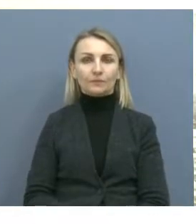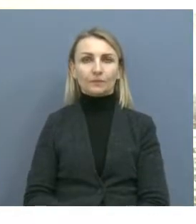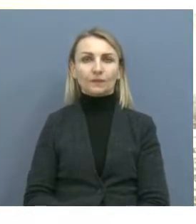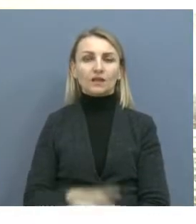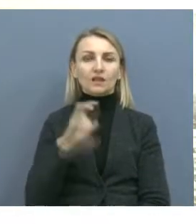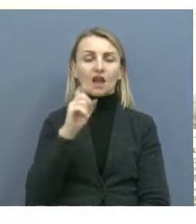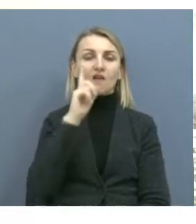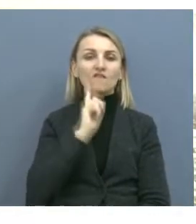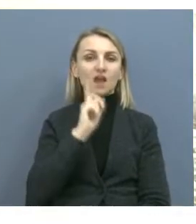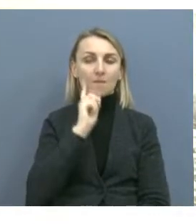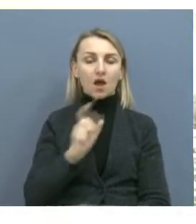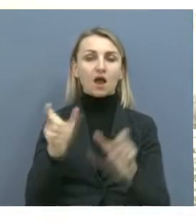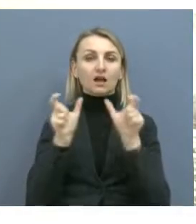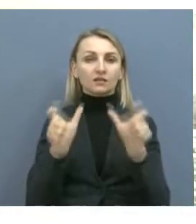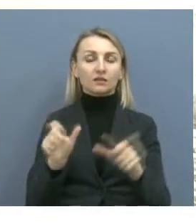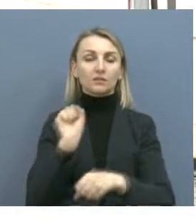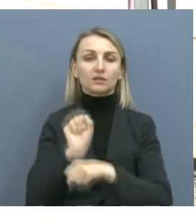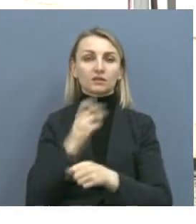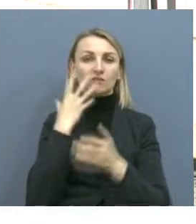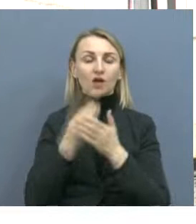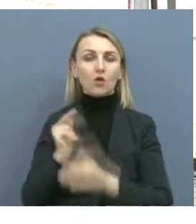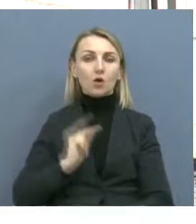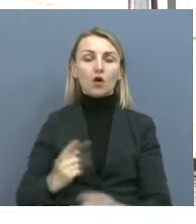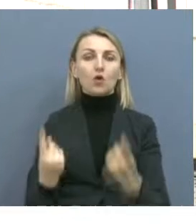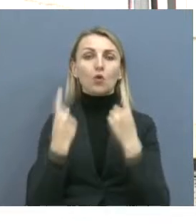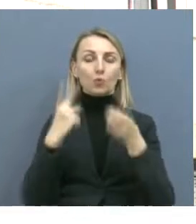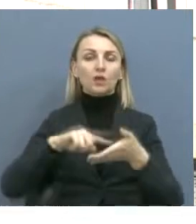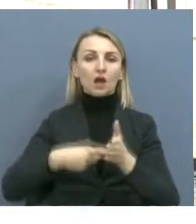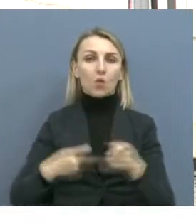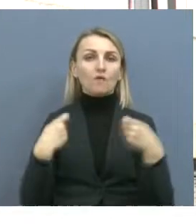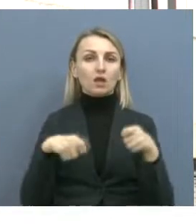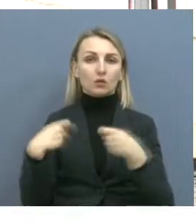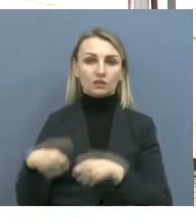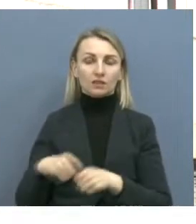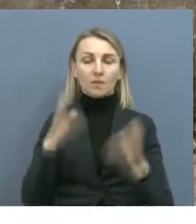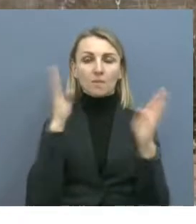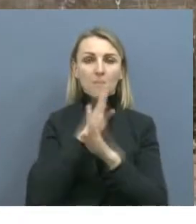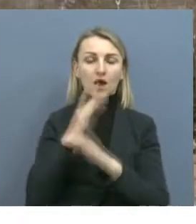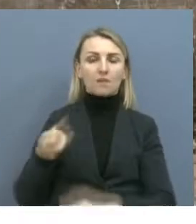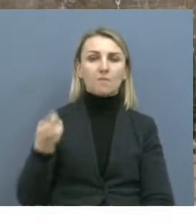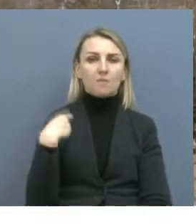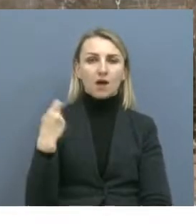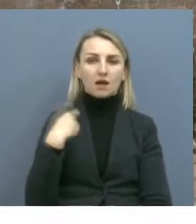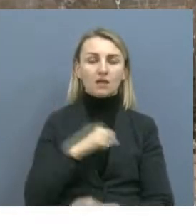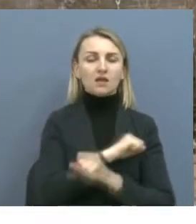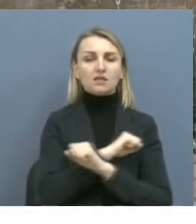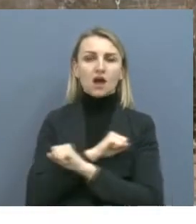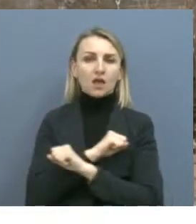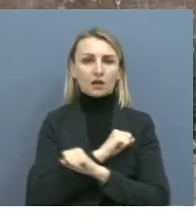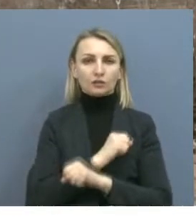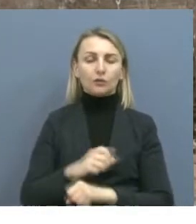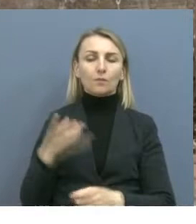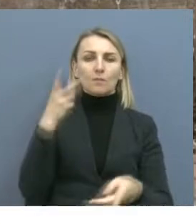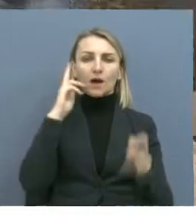Итак, на время ограничительных мер приостановят свою деятельность крупные торговые центры, парки, банные комплексы, санаторно-курортные объекты,